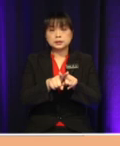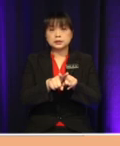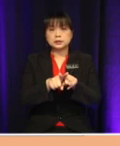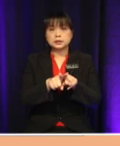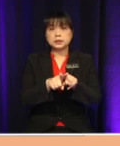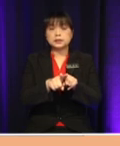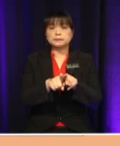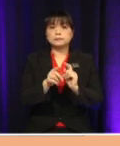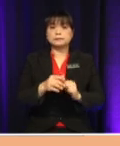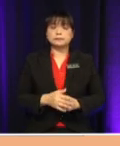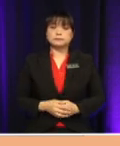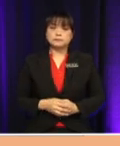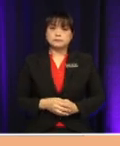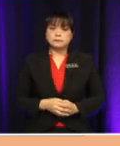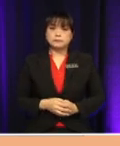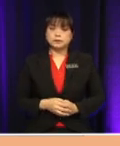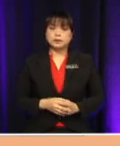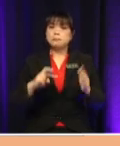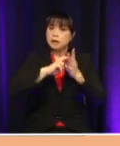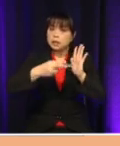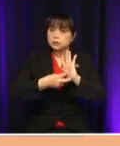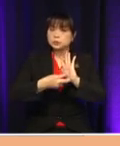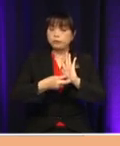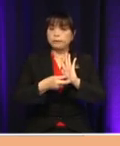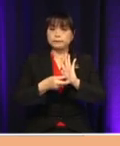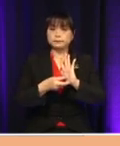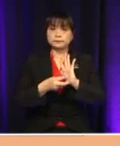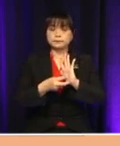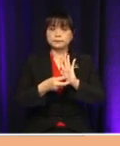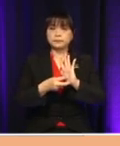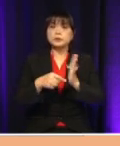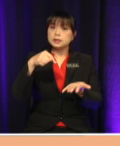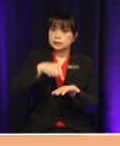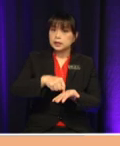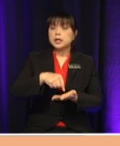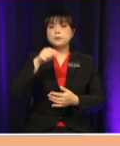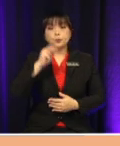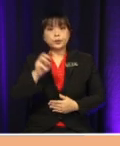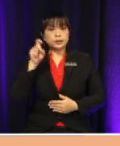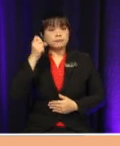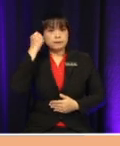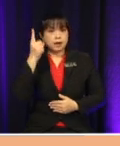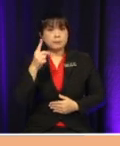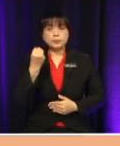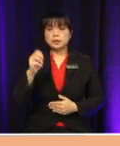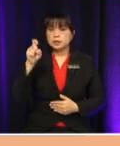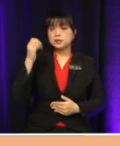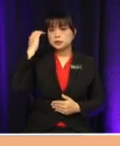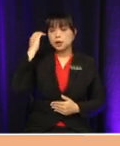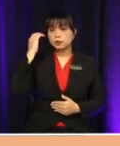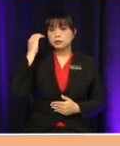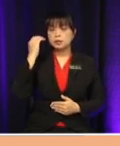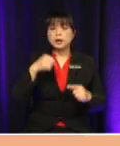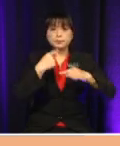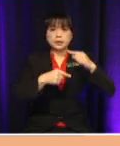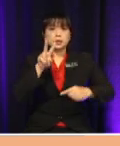daripada monomo yang sama bermaksud di sinilah murid perlu paham Di mana mereka perlu tahu dia ini Apabila